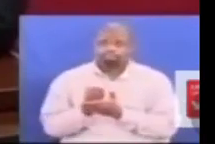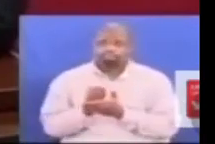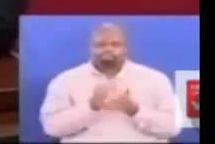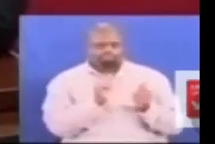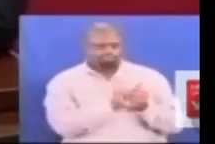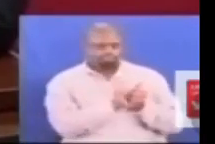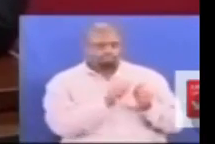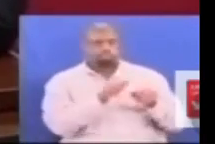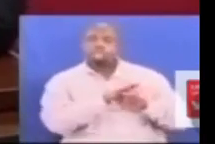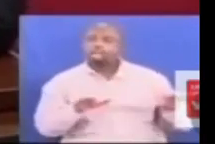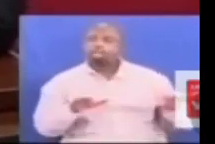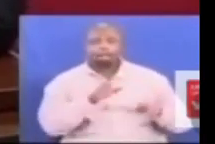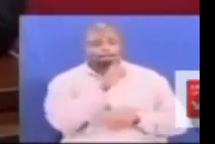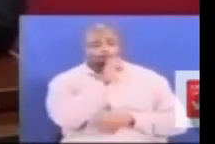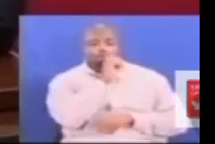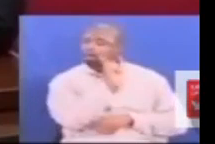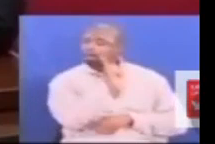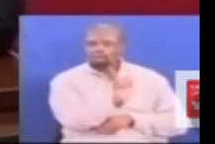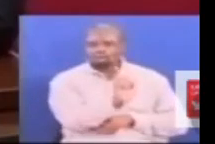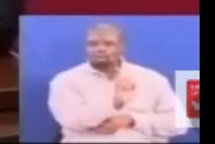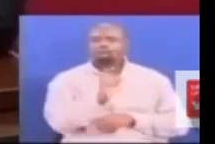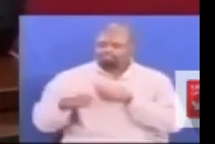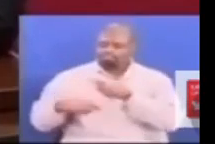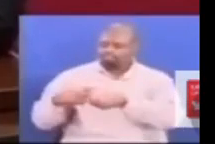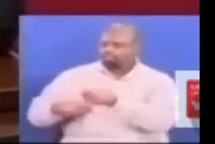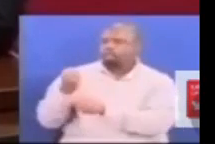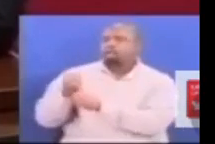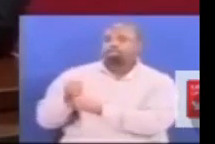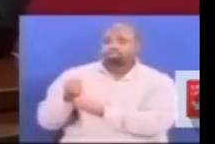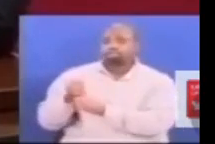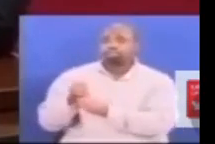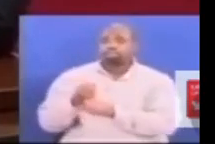vyombo vya dola haviko kimya, vinaendelea.